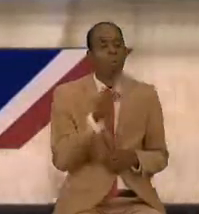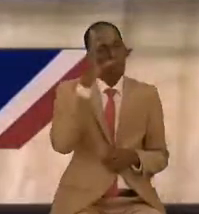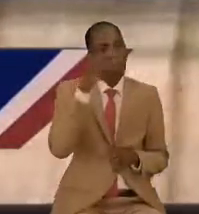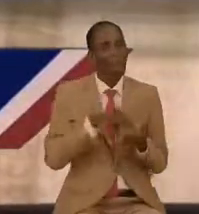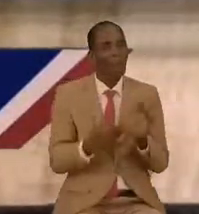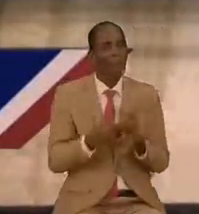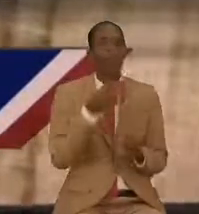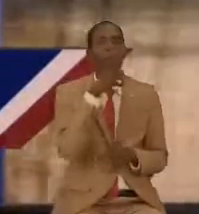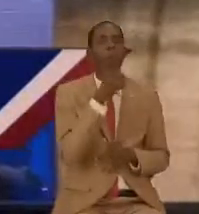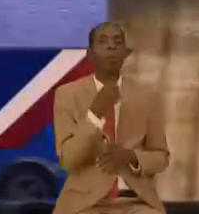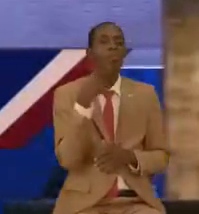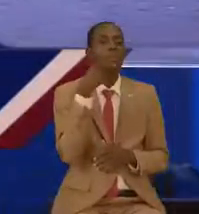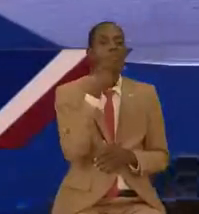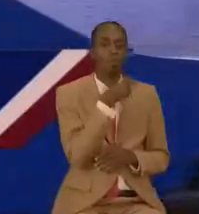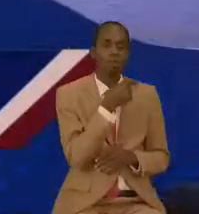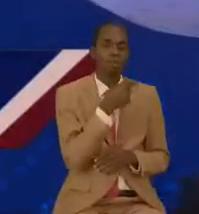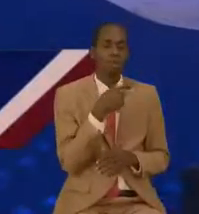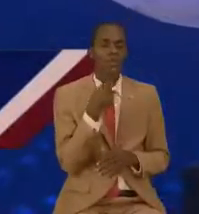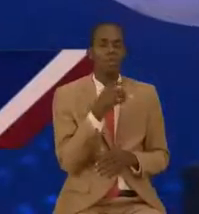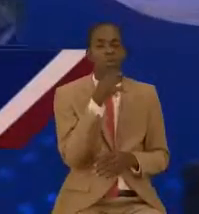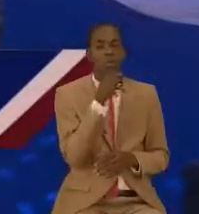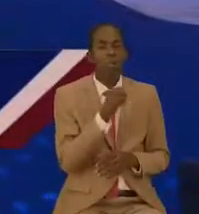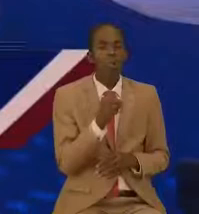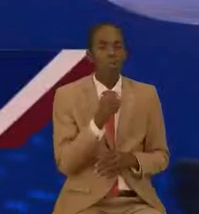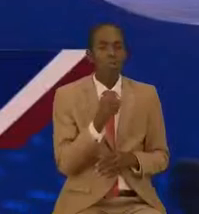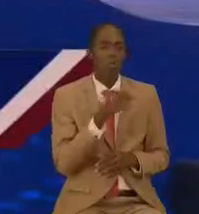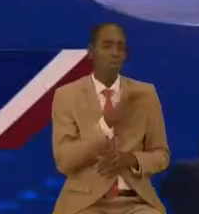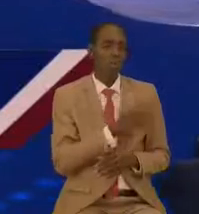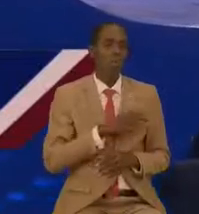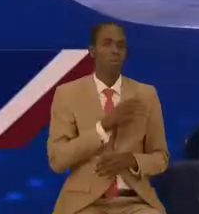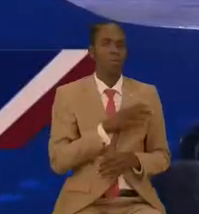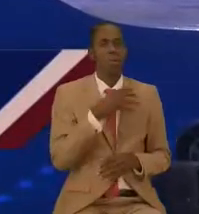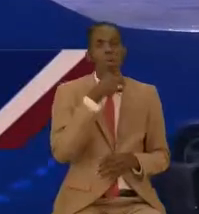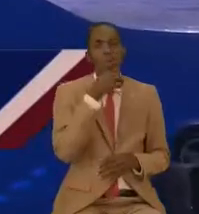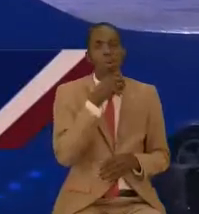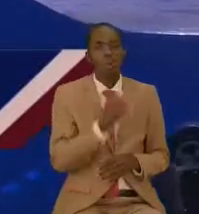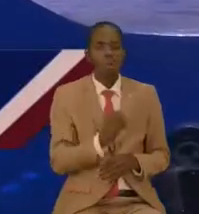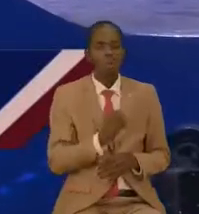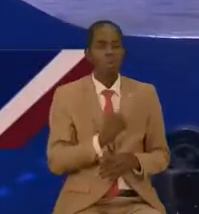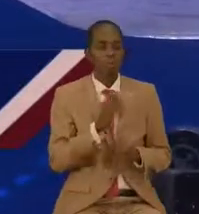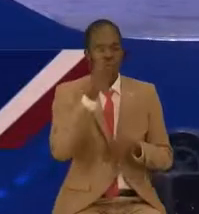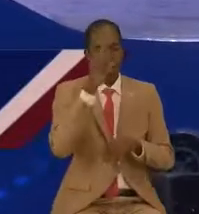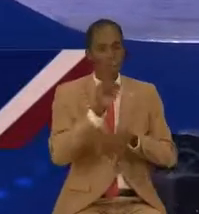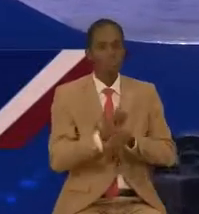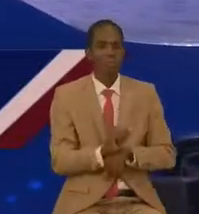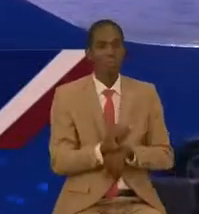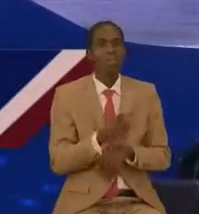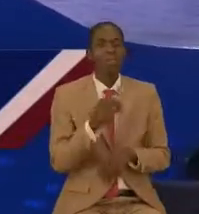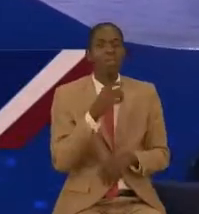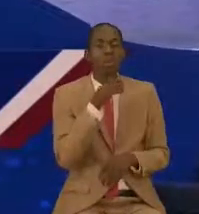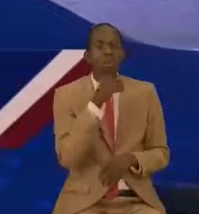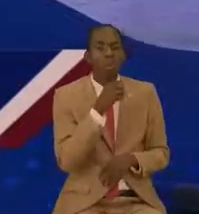l'ancienne vie, l'ancien caractère, l'ancienne habitude,